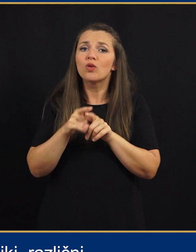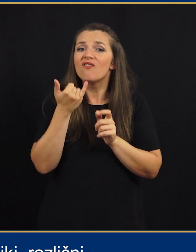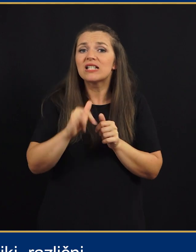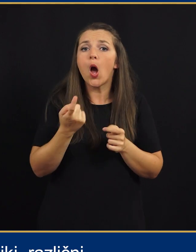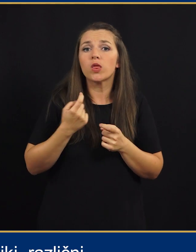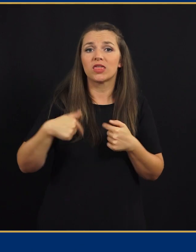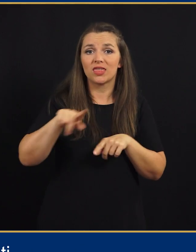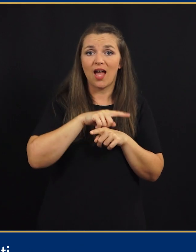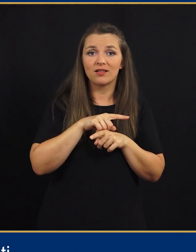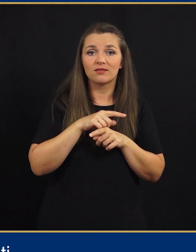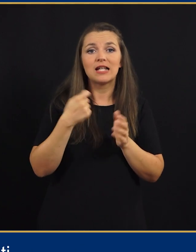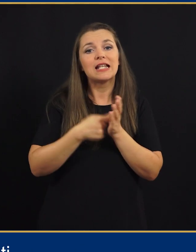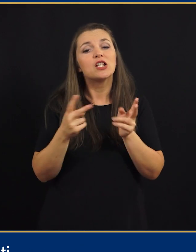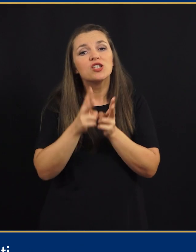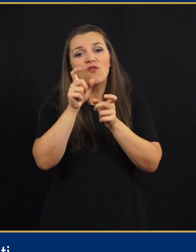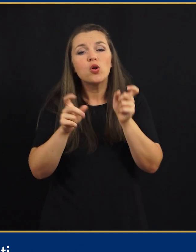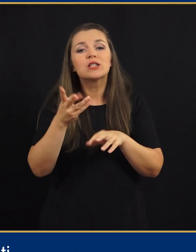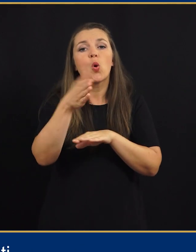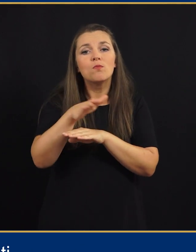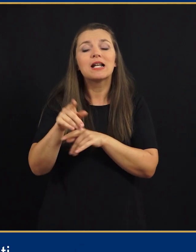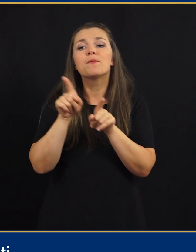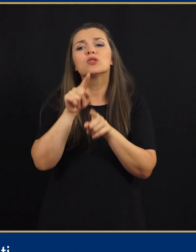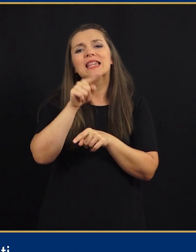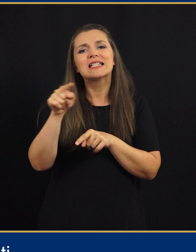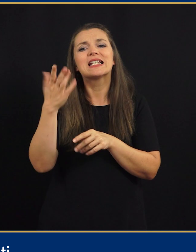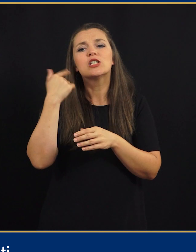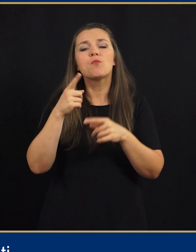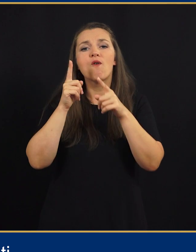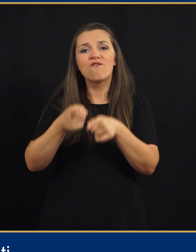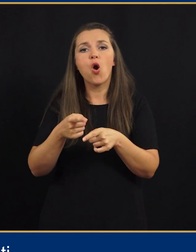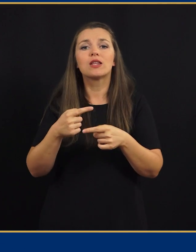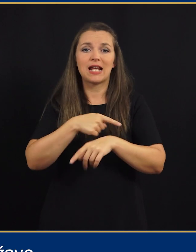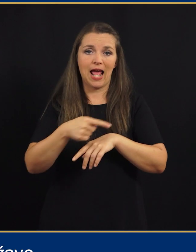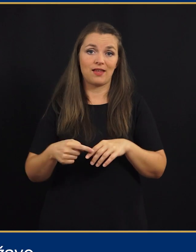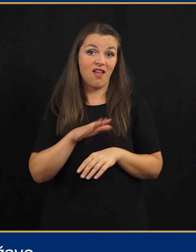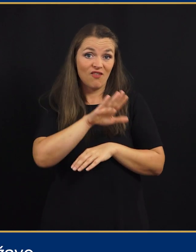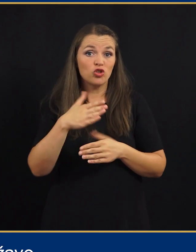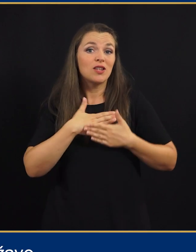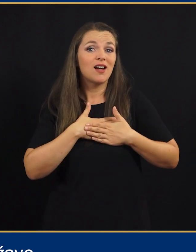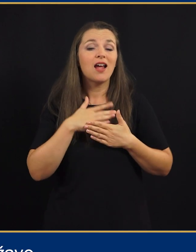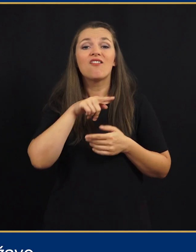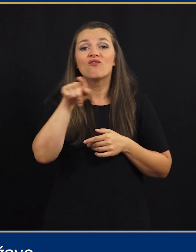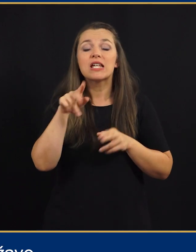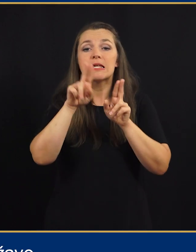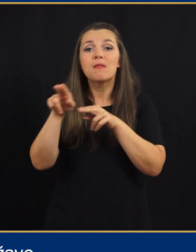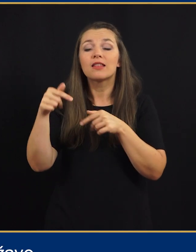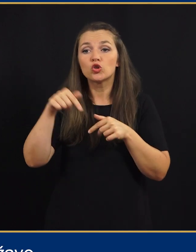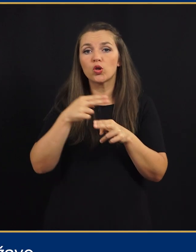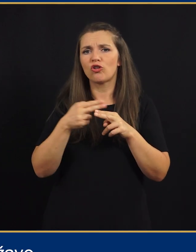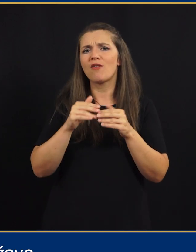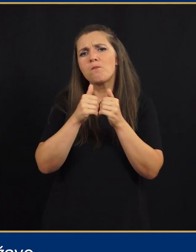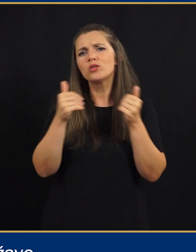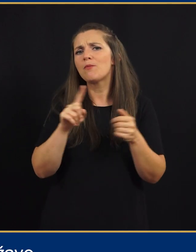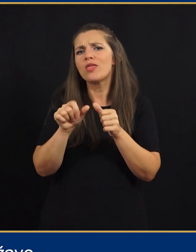od nas. Cenjeni svojci padlih in tisti, ki ste bili v vojni ranjeni. Vaši dragi in vi imate s to državo